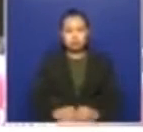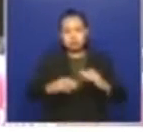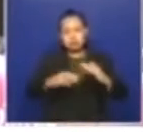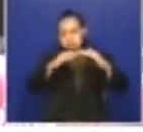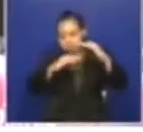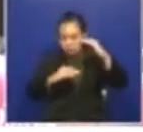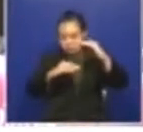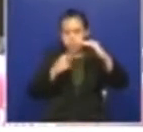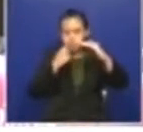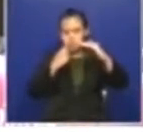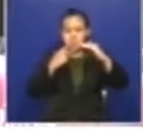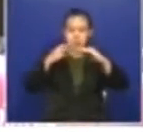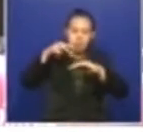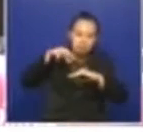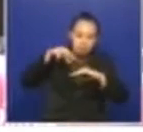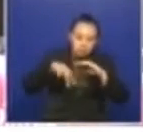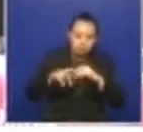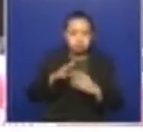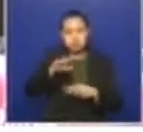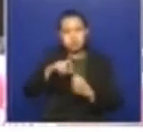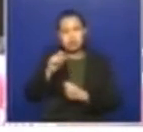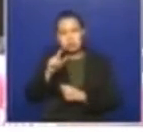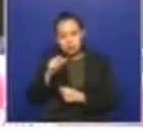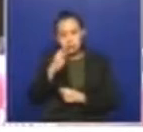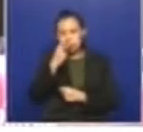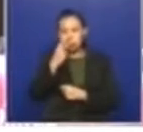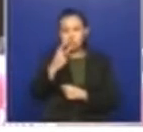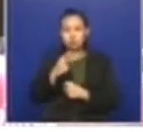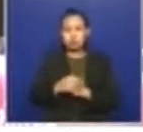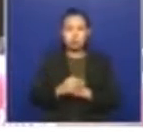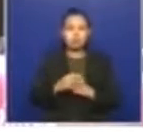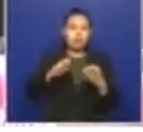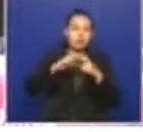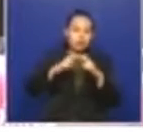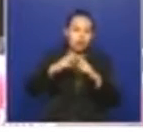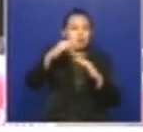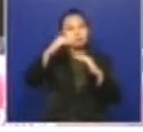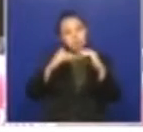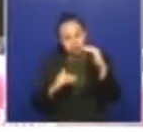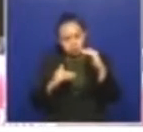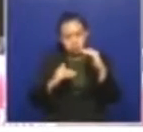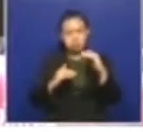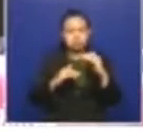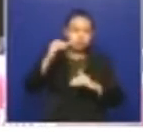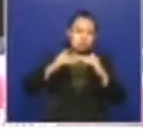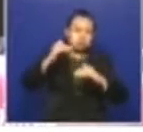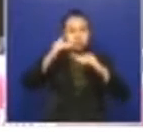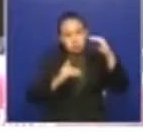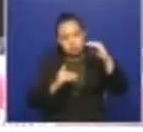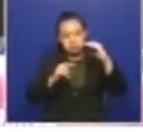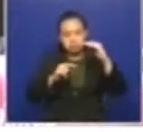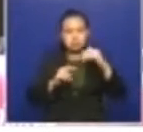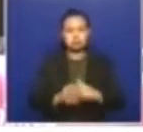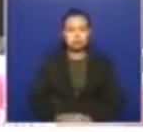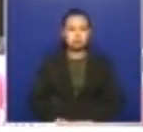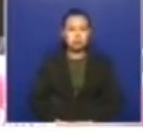ำตีอยู่บังตานักเศรษฐกิจมหาภาคอยู่ก็คือความเหลื่อมล้ำประเทศไทยรวยตลอด